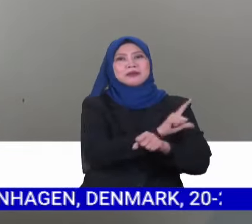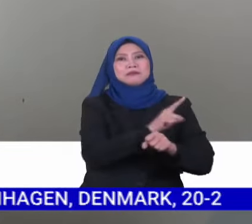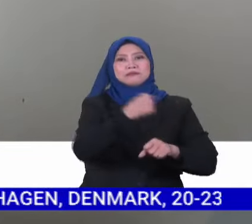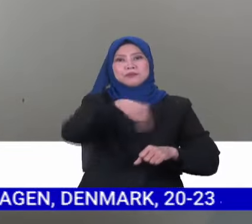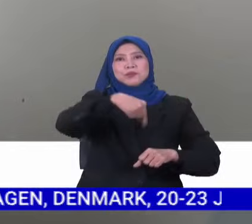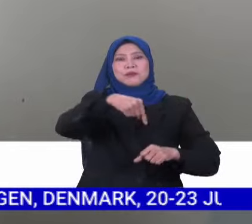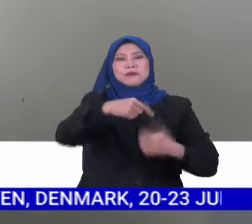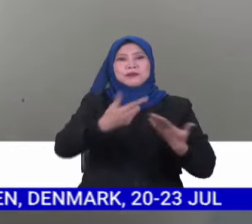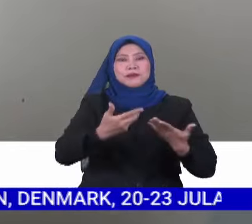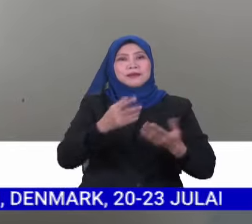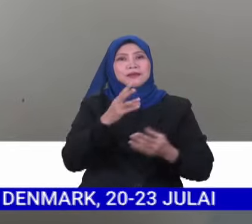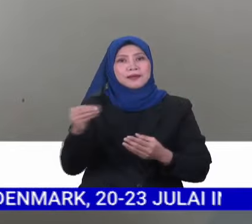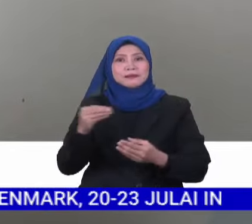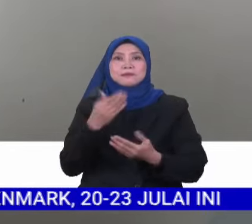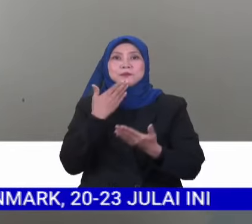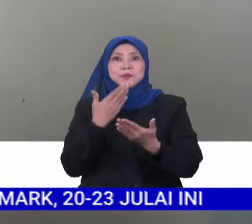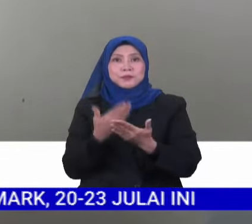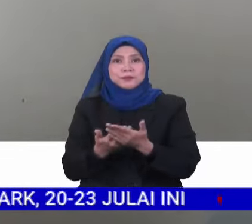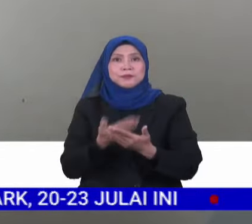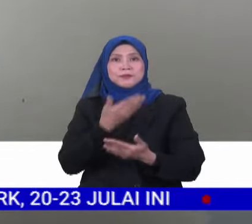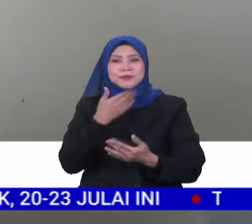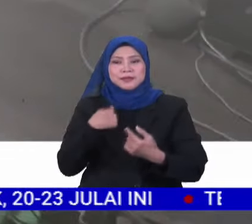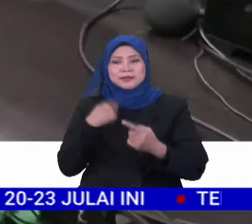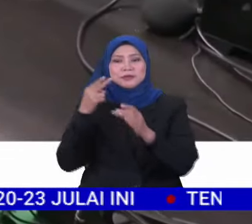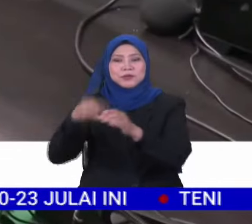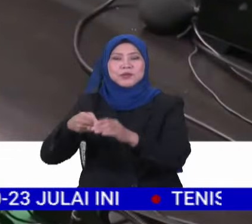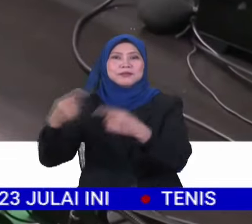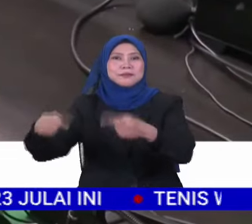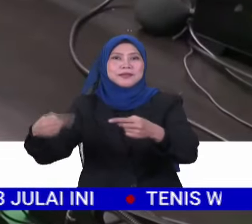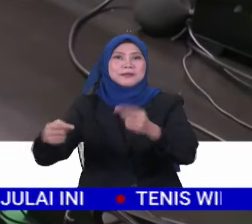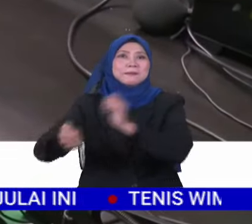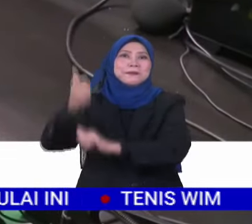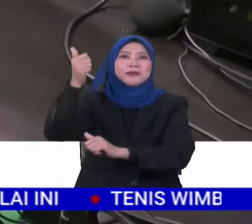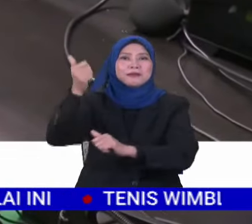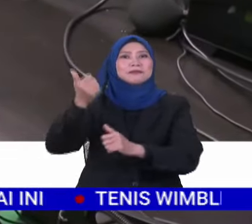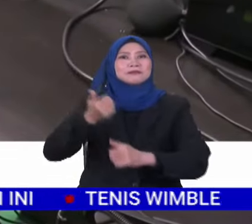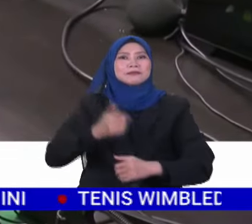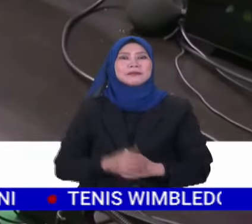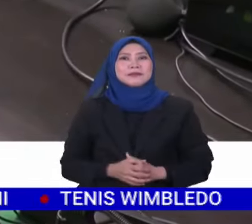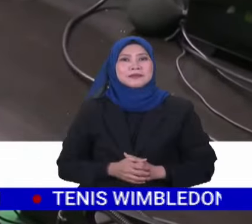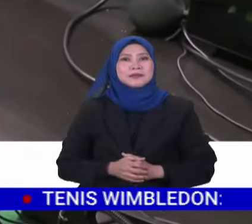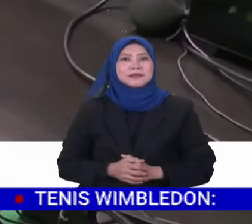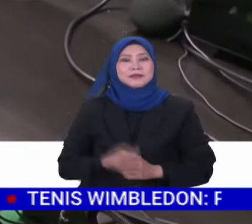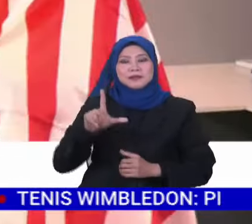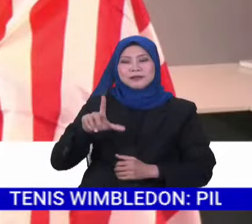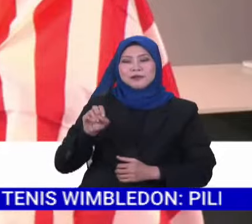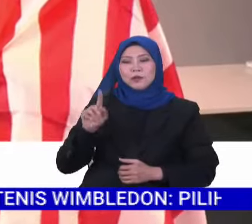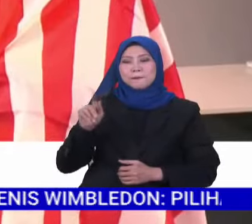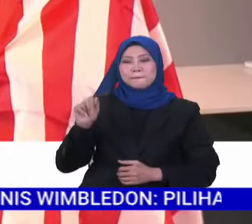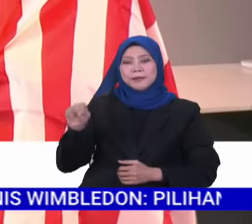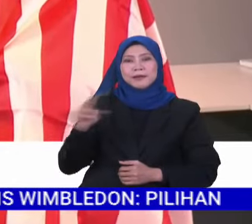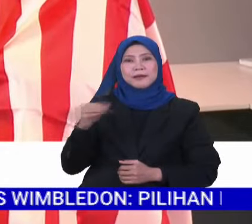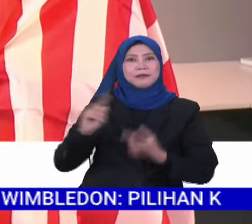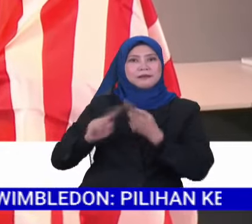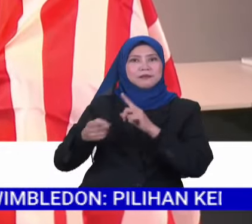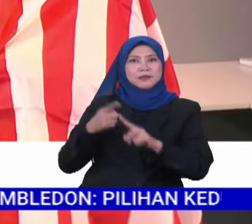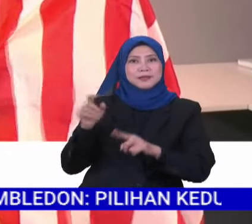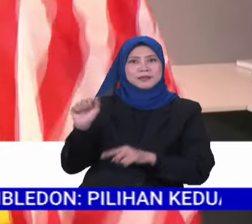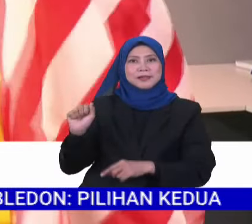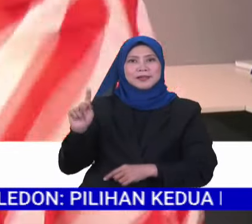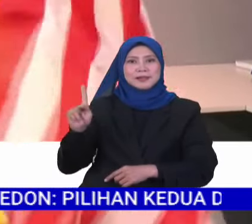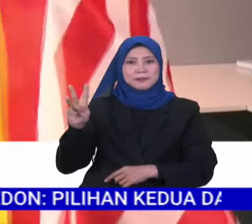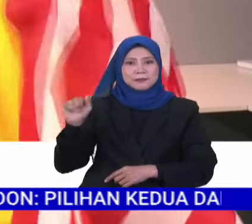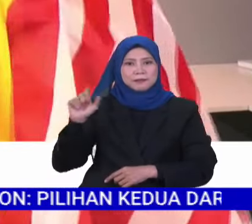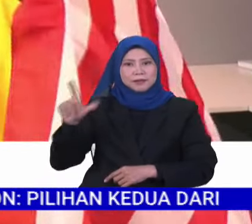qualified cuma di lagi manis Kalau tidak mau menanggung tadi ngilang Lukman setelah kan senegara Ahmad Akmal